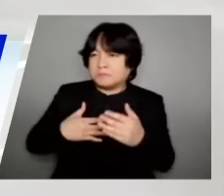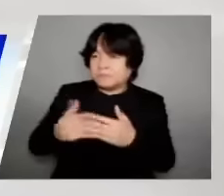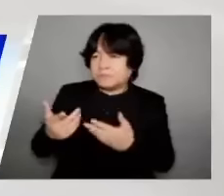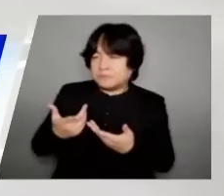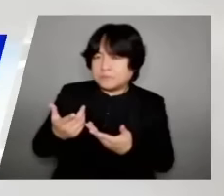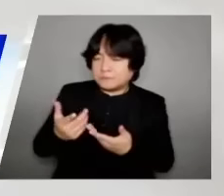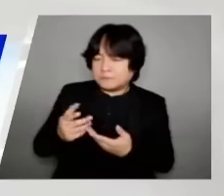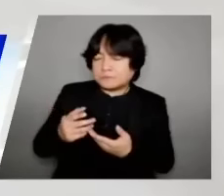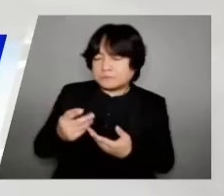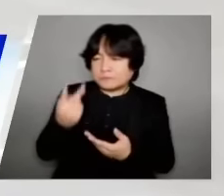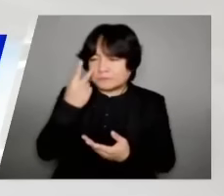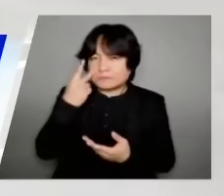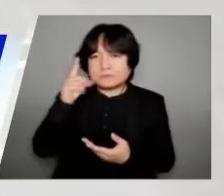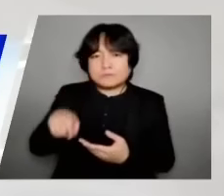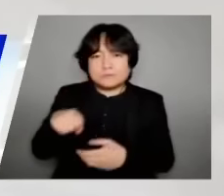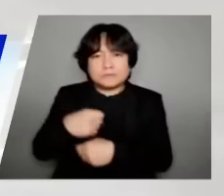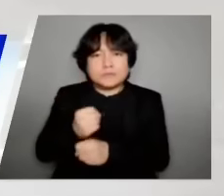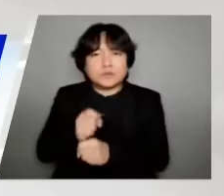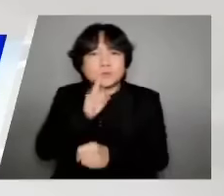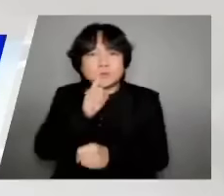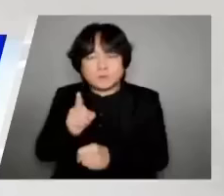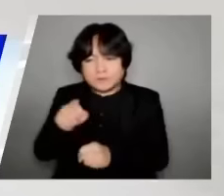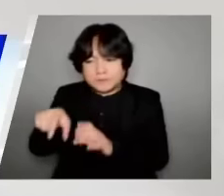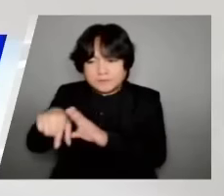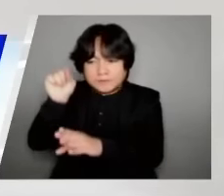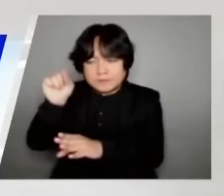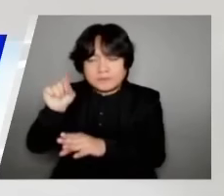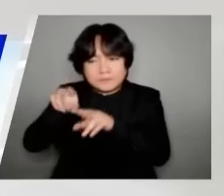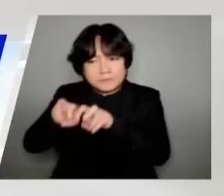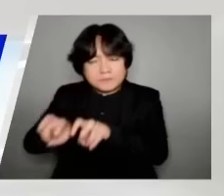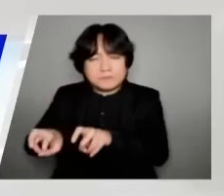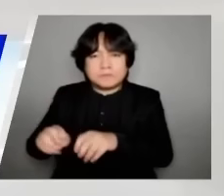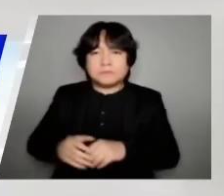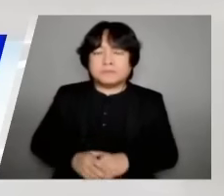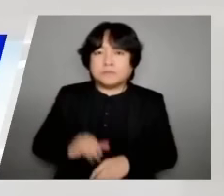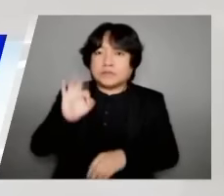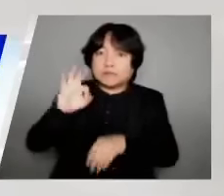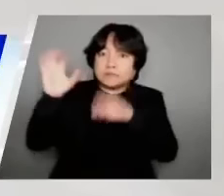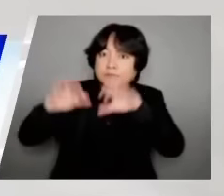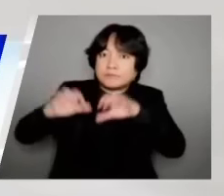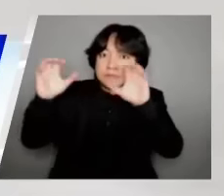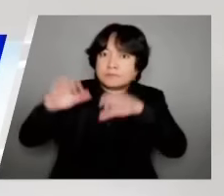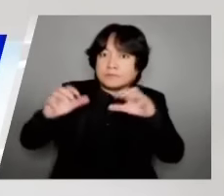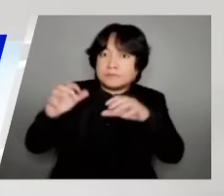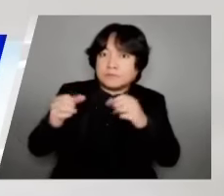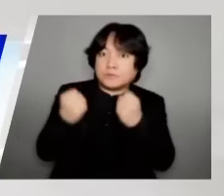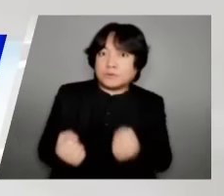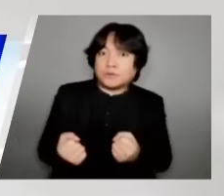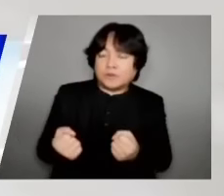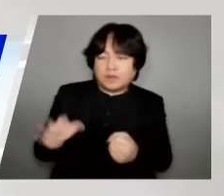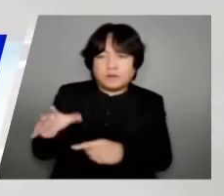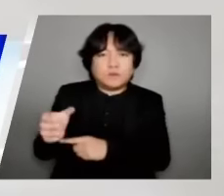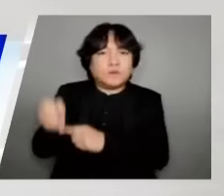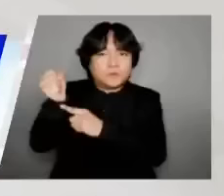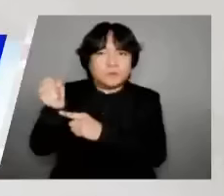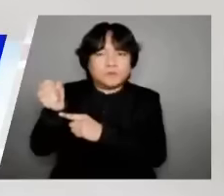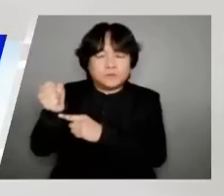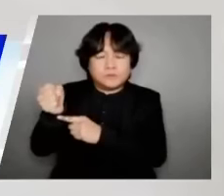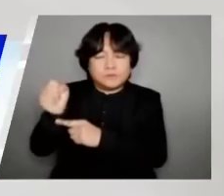kailan manigurado tayo. Kung lalakas talaga yung ulan ito sir ngayon, ihinto talaga natin. Ihinto natin. Dahil hindi natin